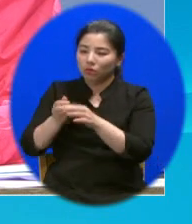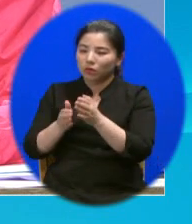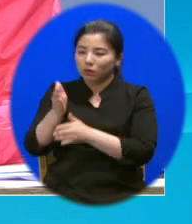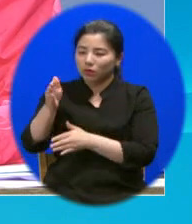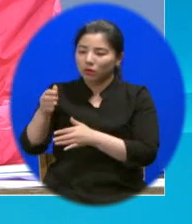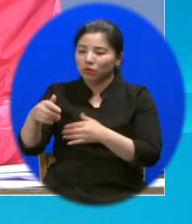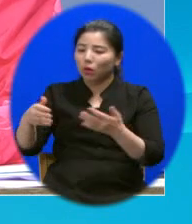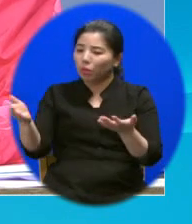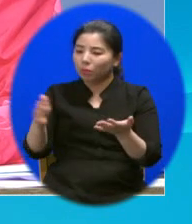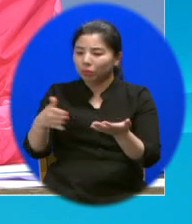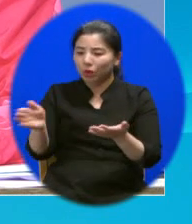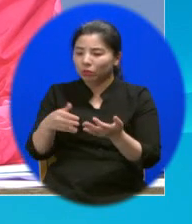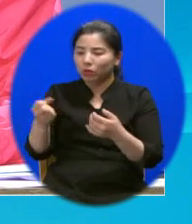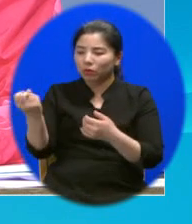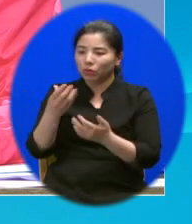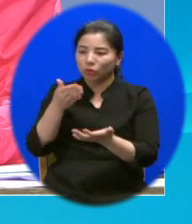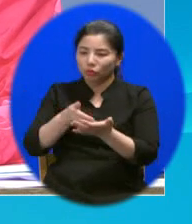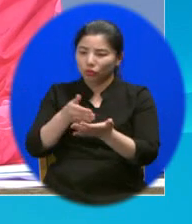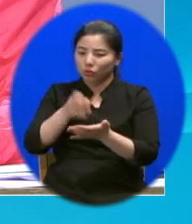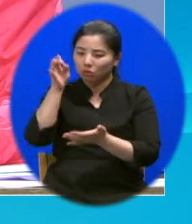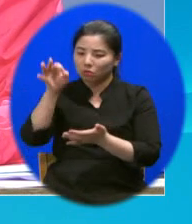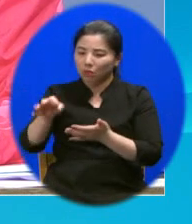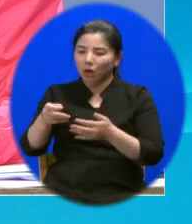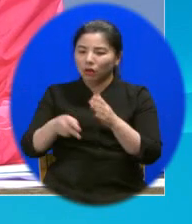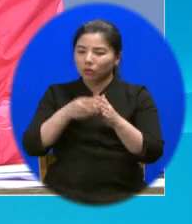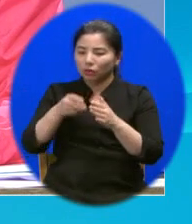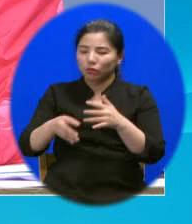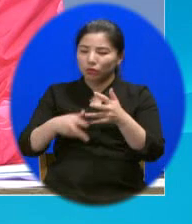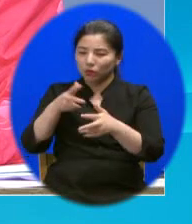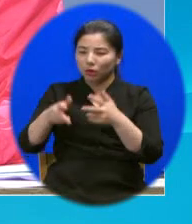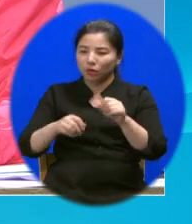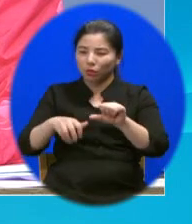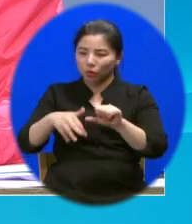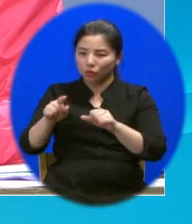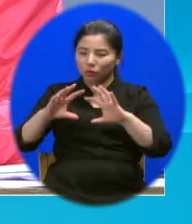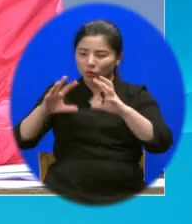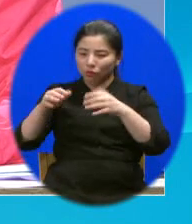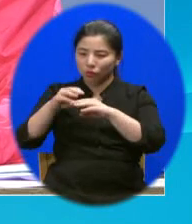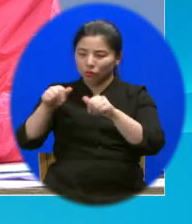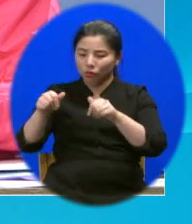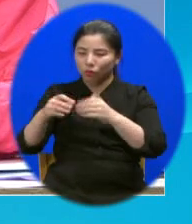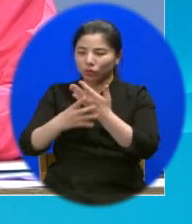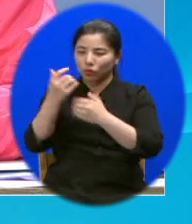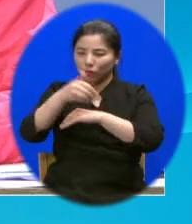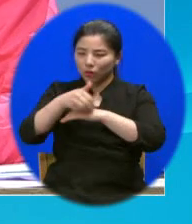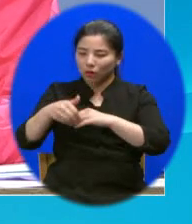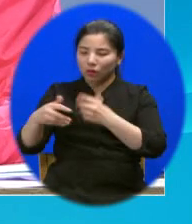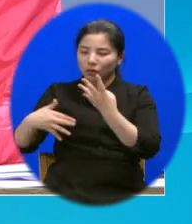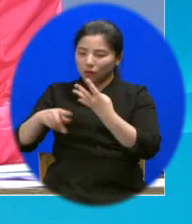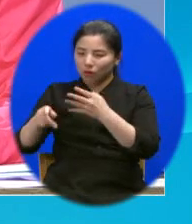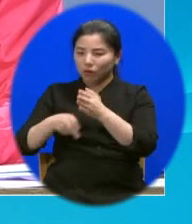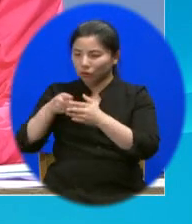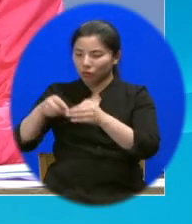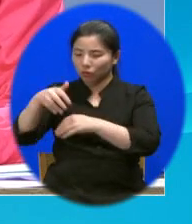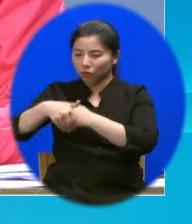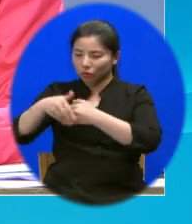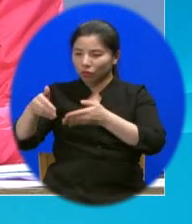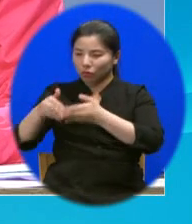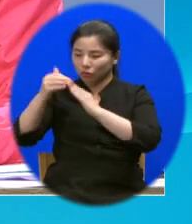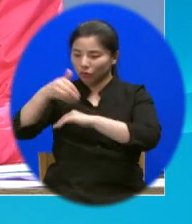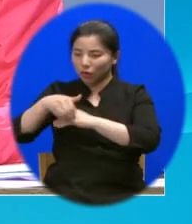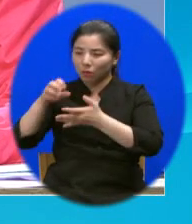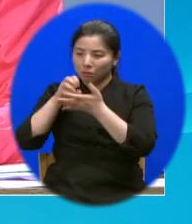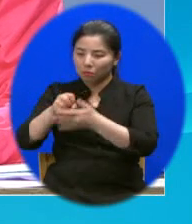있습니다 또 그 보도자료를 보면 은 철도 사업의 제 5차 국토 종합계획 와 제 4차 국가철도망 구축계획 에